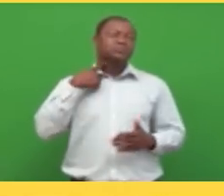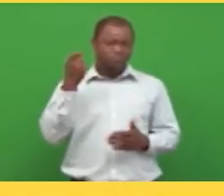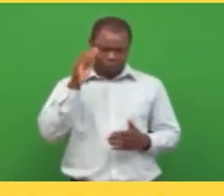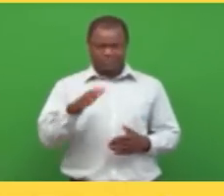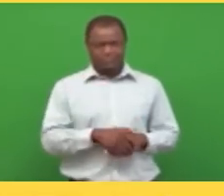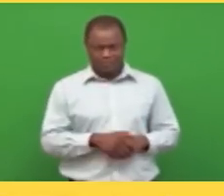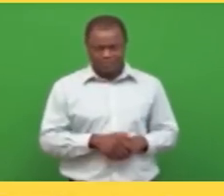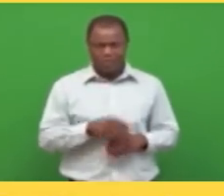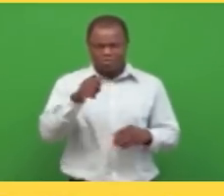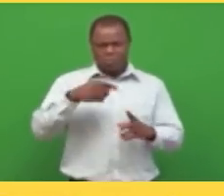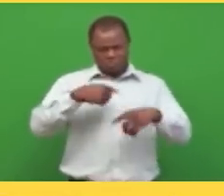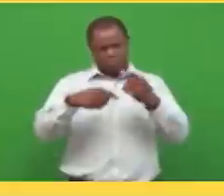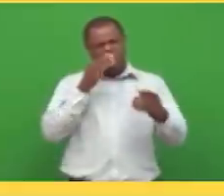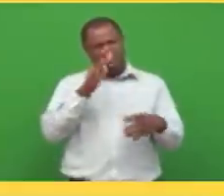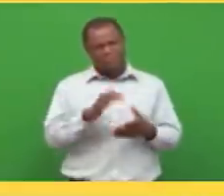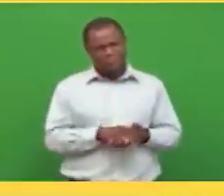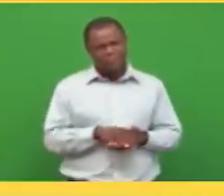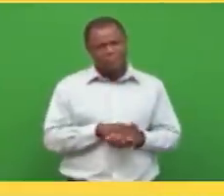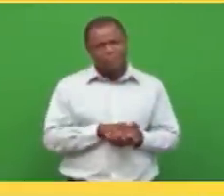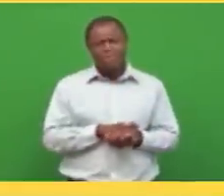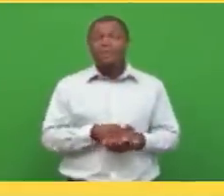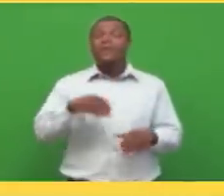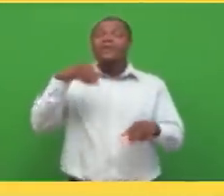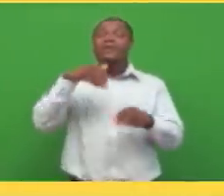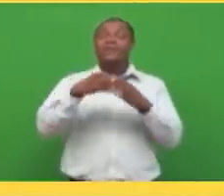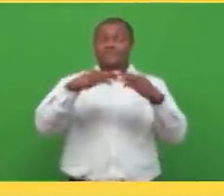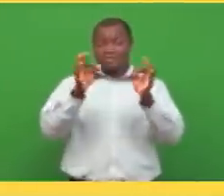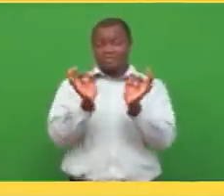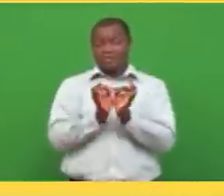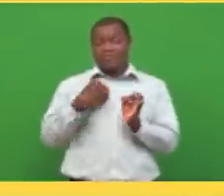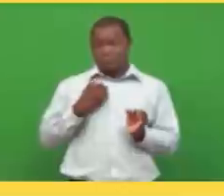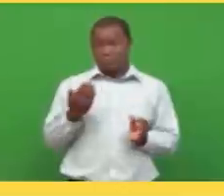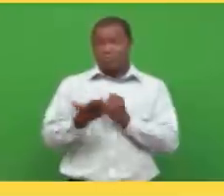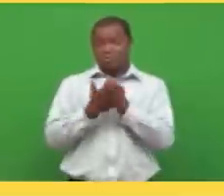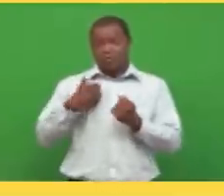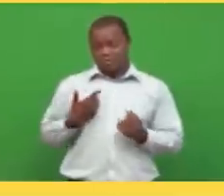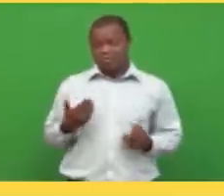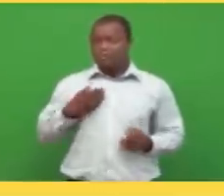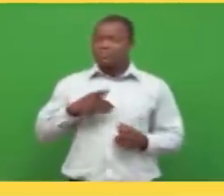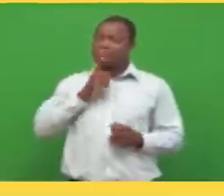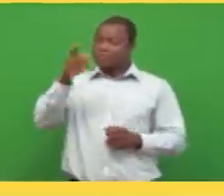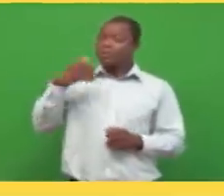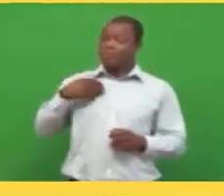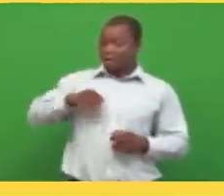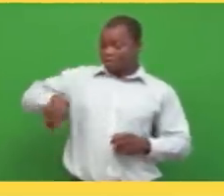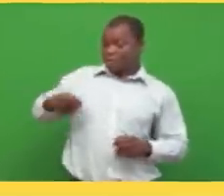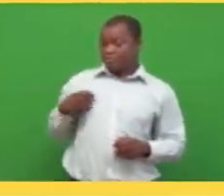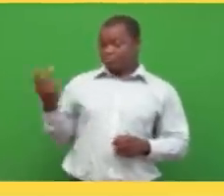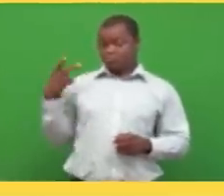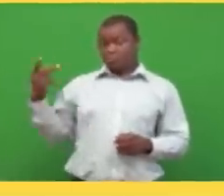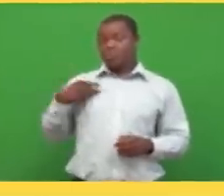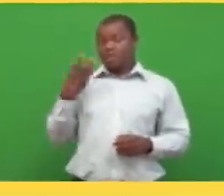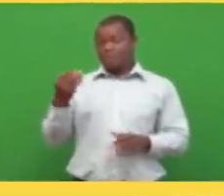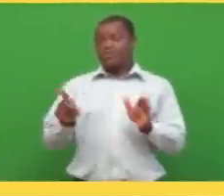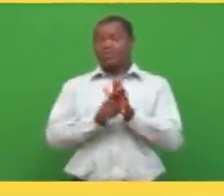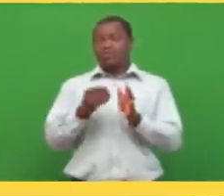kunotura mafemu. Endereizve nyumberi. Ini vekwangu ndati ndinenge ndakavaudza kuti murumo ini nemurumo wangu tine mutemo wakadai